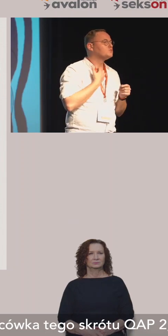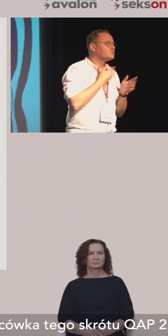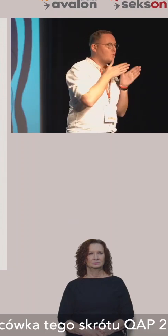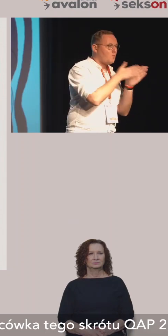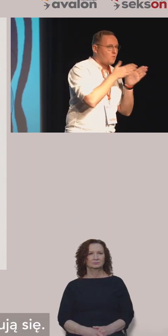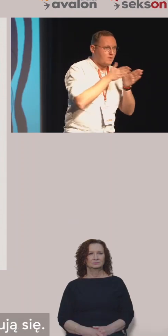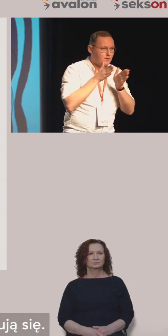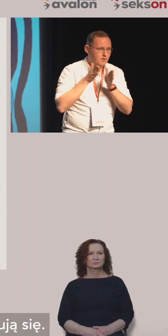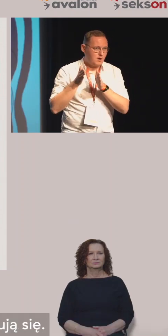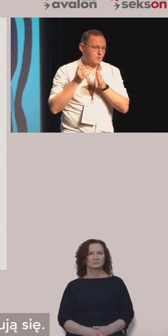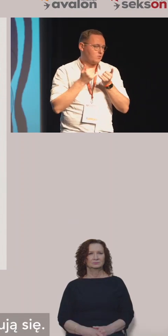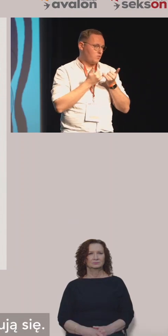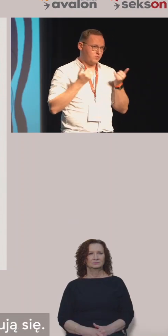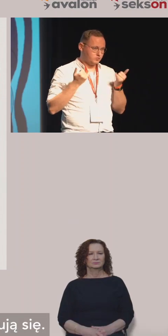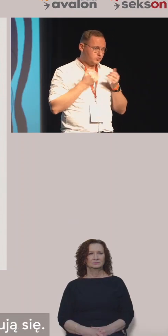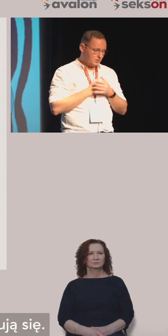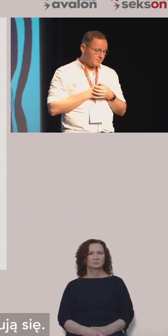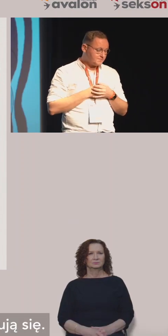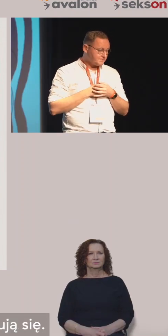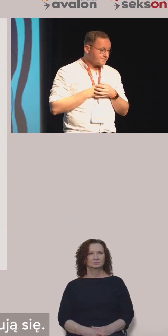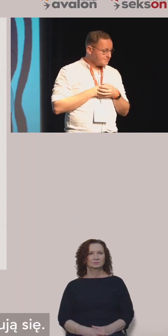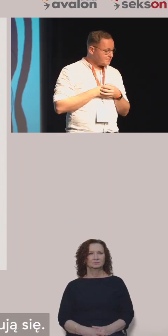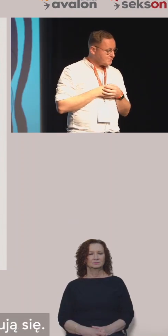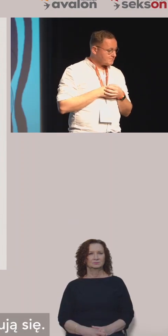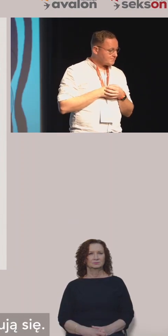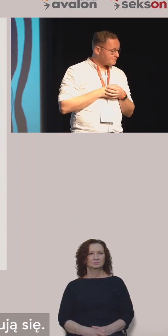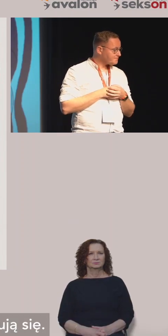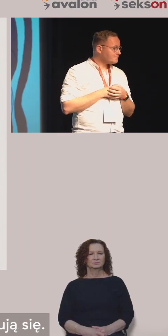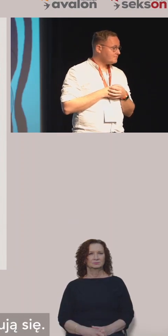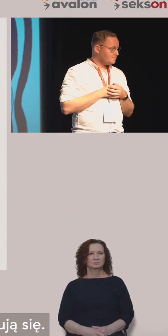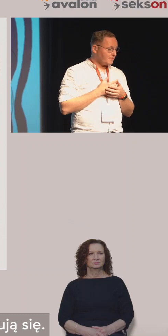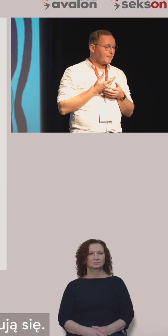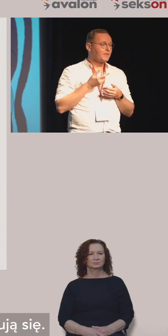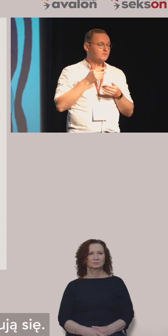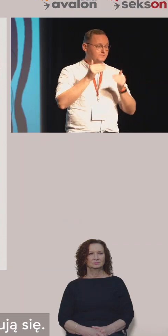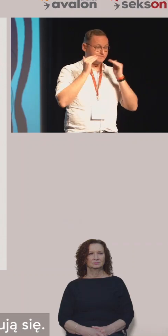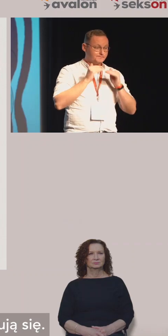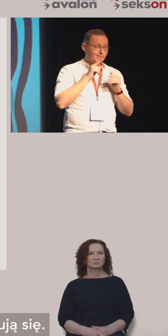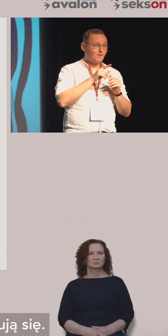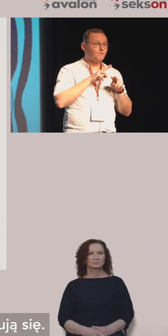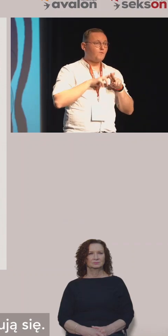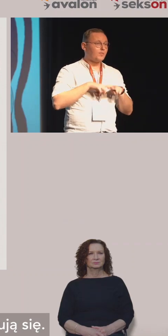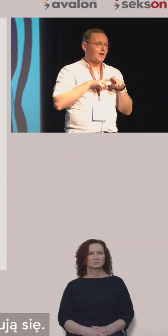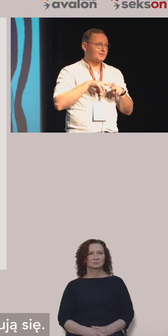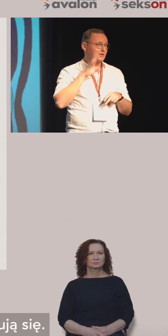QAP2 tak naprawdę nie znam tutaj osób, które